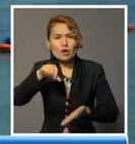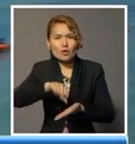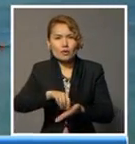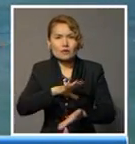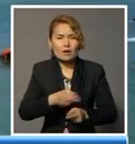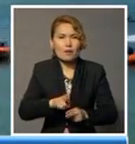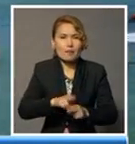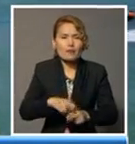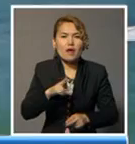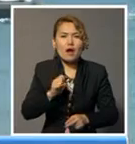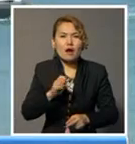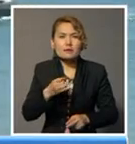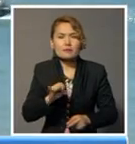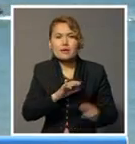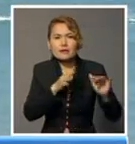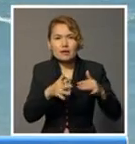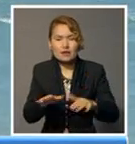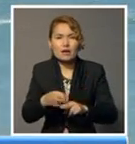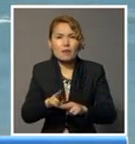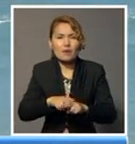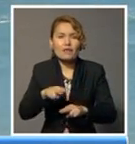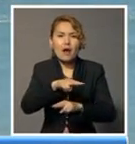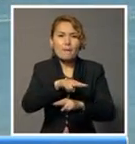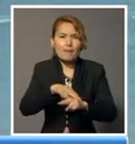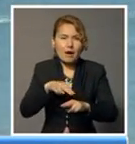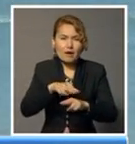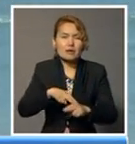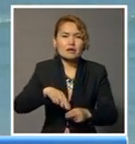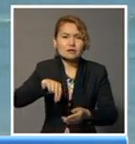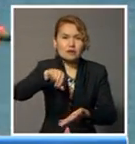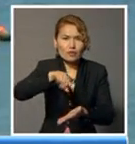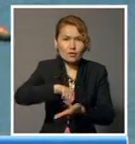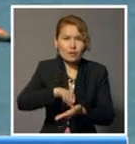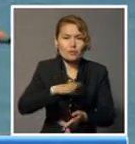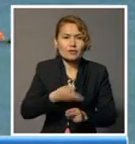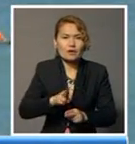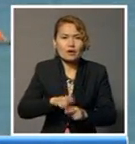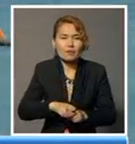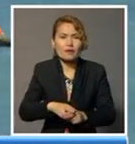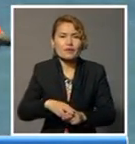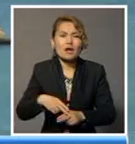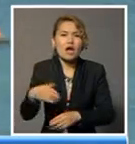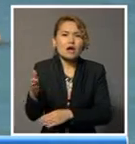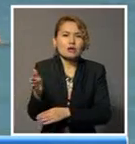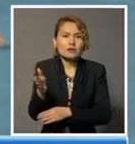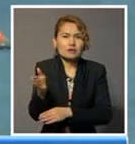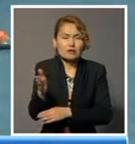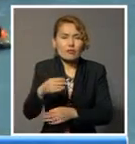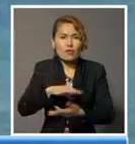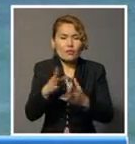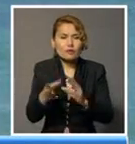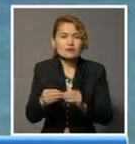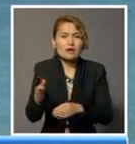ашты. Каспий теңізінде сүңгуірлер полиция бейнесі бедерленген белгіні қоршай жүзді. Ал жағада желкенді мектеп тәрбиеленушілері